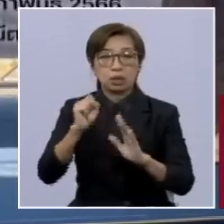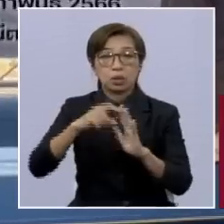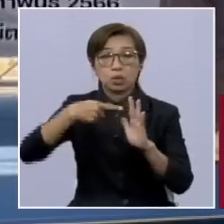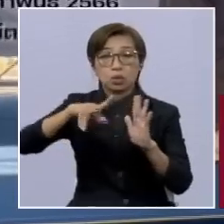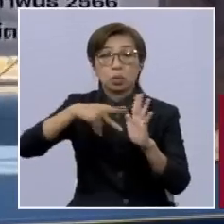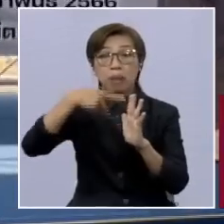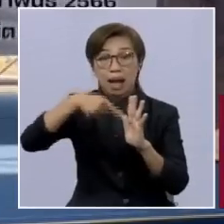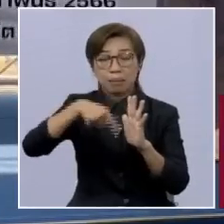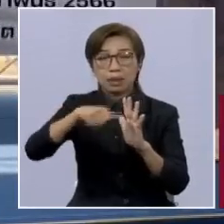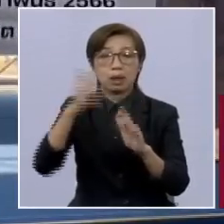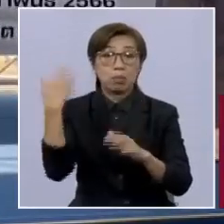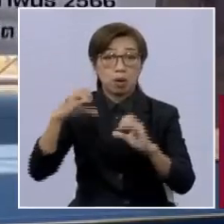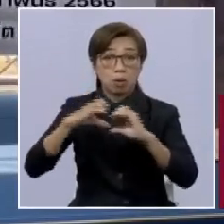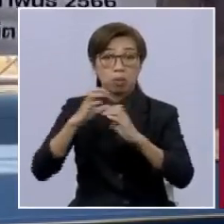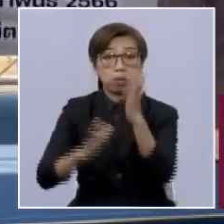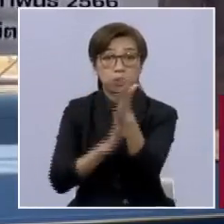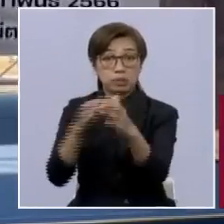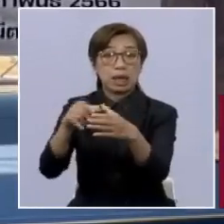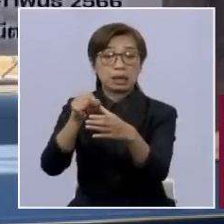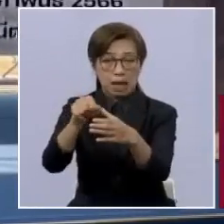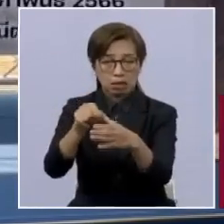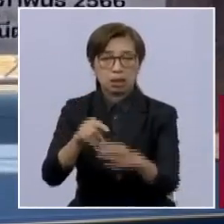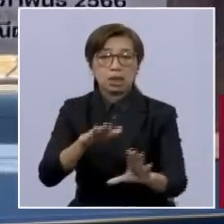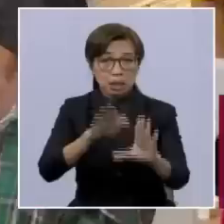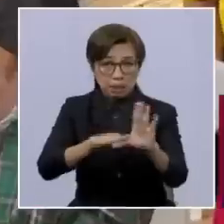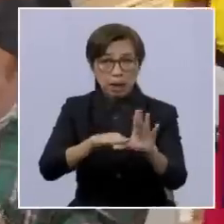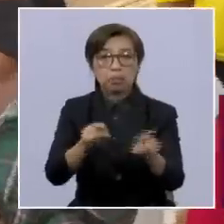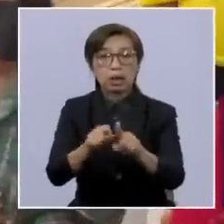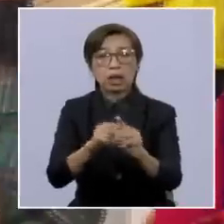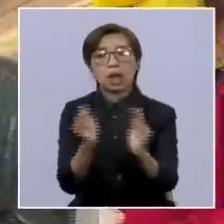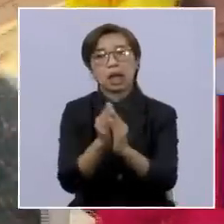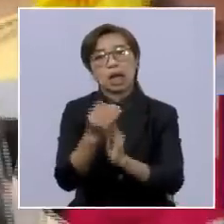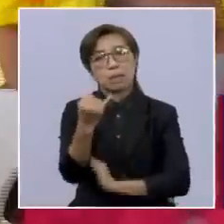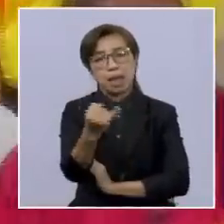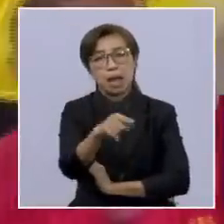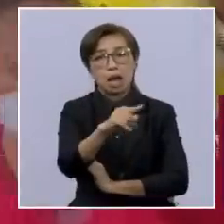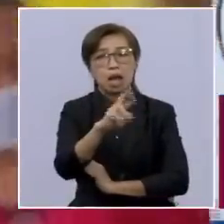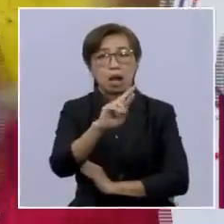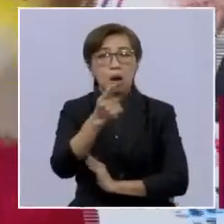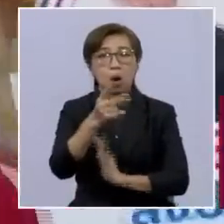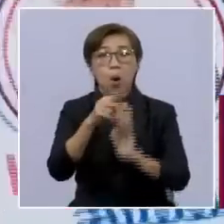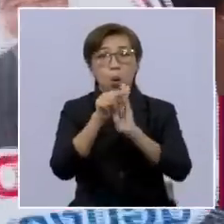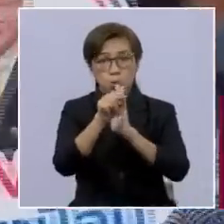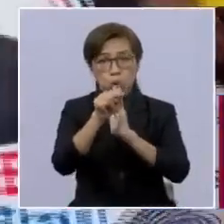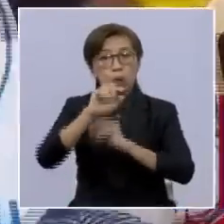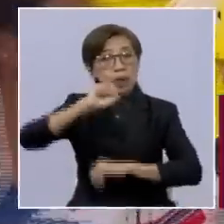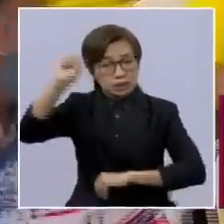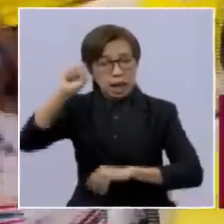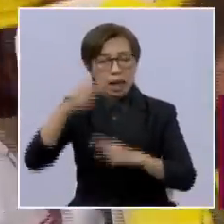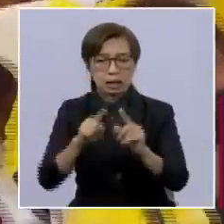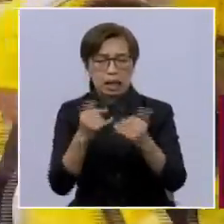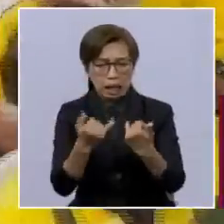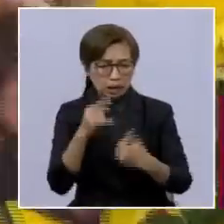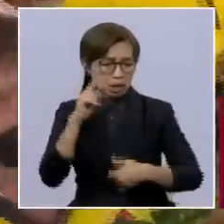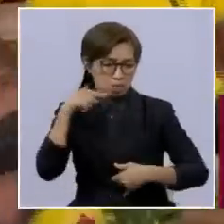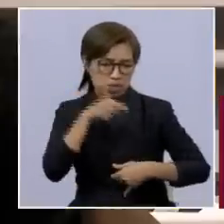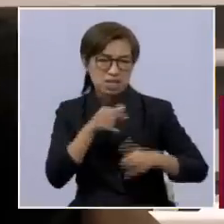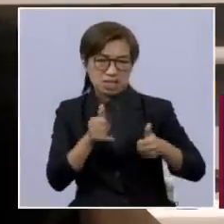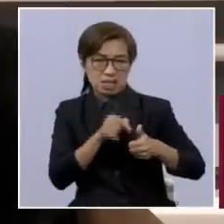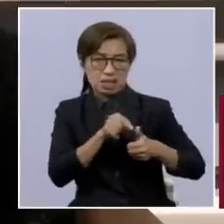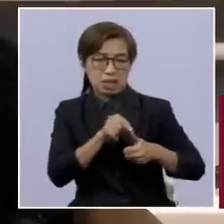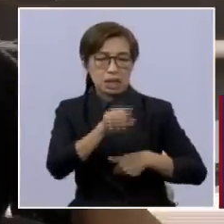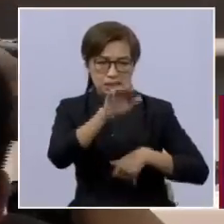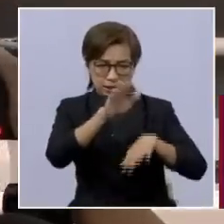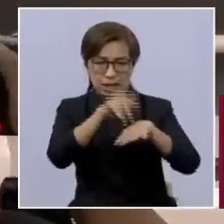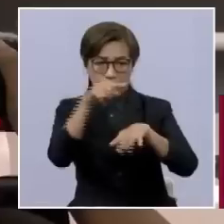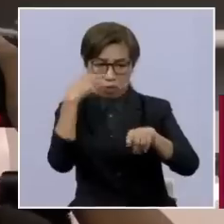งราบคาบอะค่ะมาเที่ยวนี้สตรีคนหนึ่งกำลังจะฟอร์มทีมดึงมาสวมเสื้อพลังประชารัฐแทนรงให้ได้ตรงนี้เ